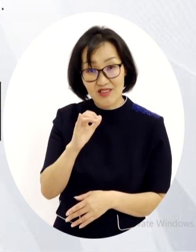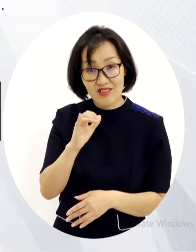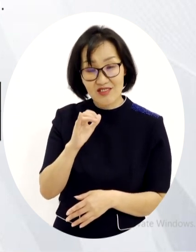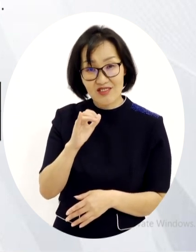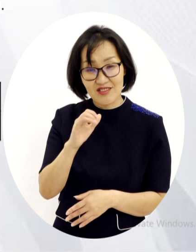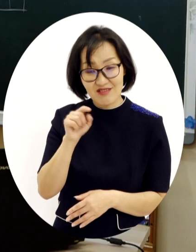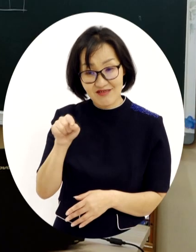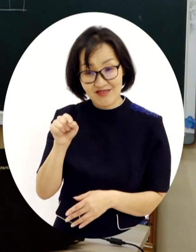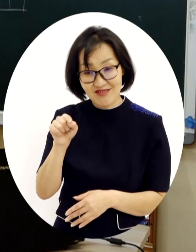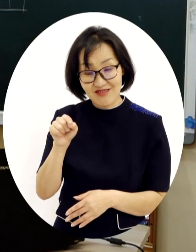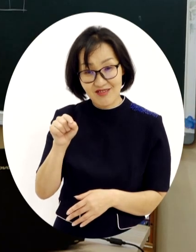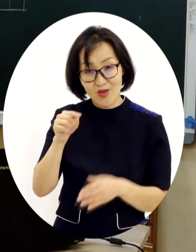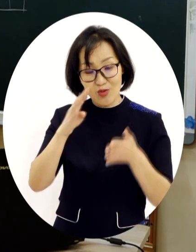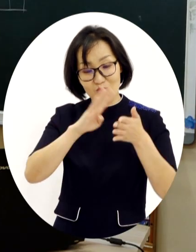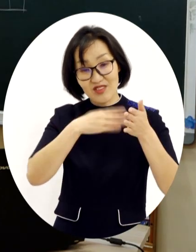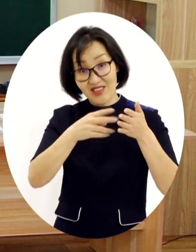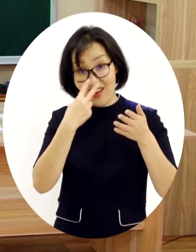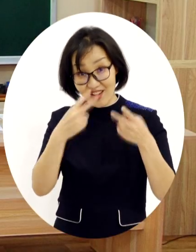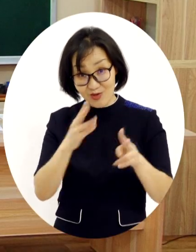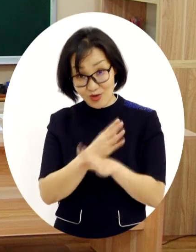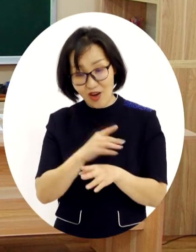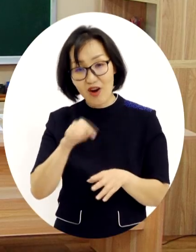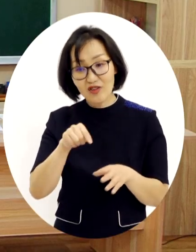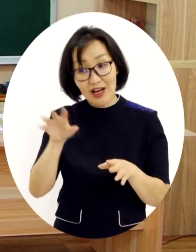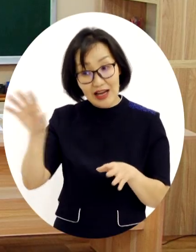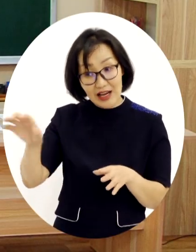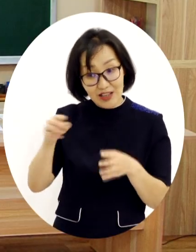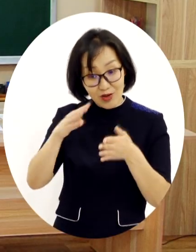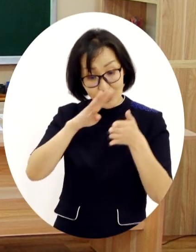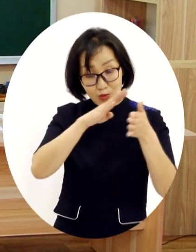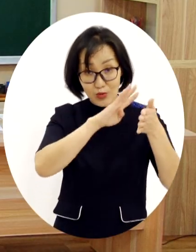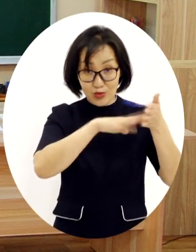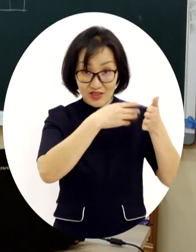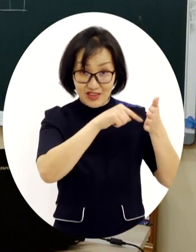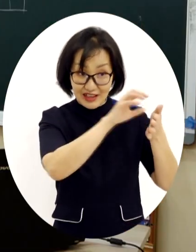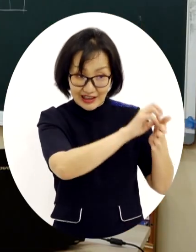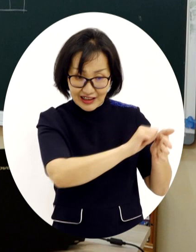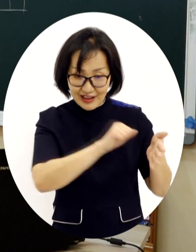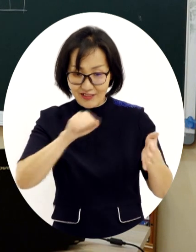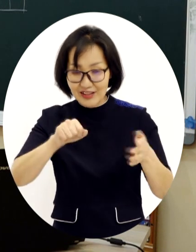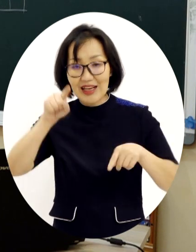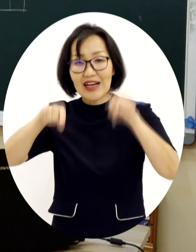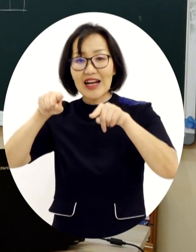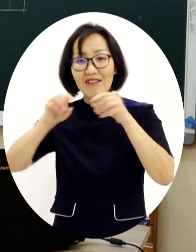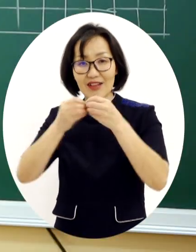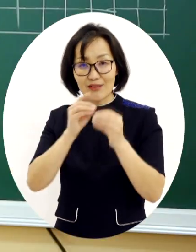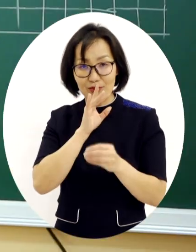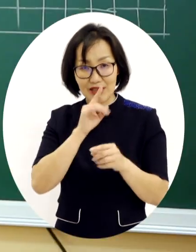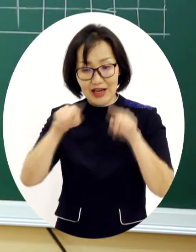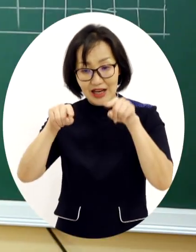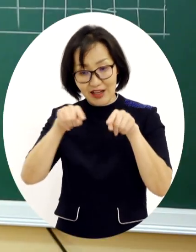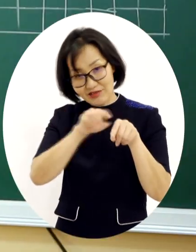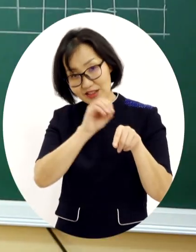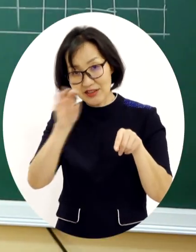бүгдээрээ. За, бүгдээрээ дэвтэртээ мөн айд хэвтээ босоо тэнхлэгээ зурна. Хэвтээ тэнхлэгтээ